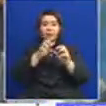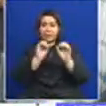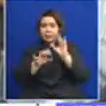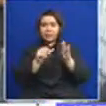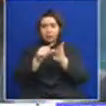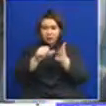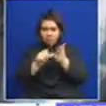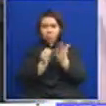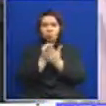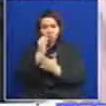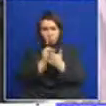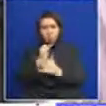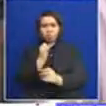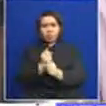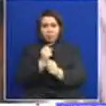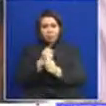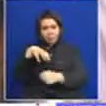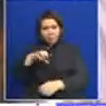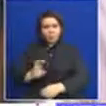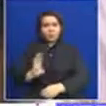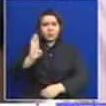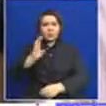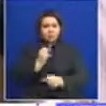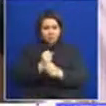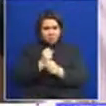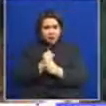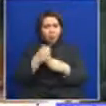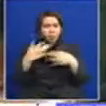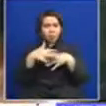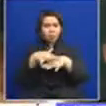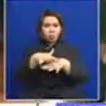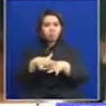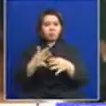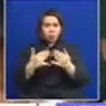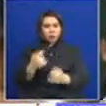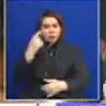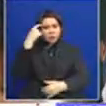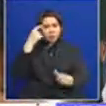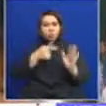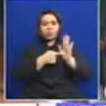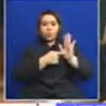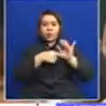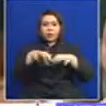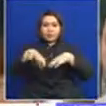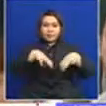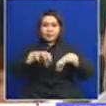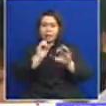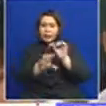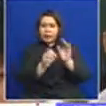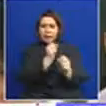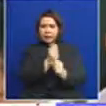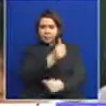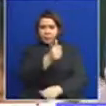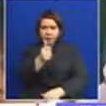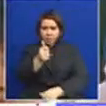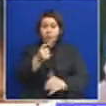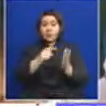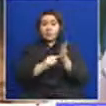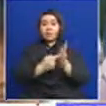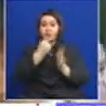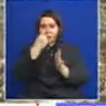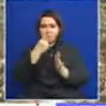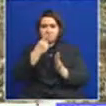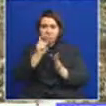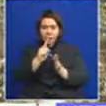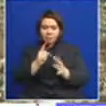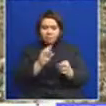ที่ถูกต้องที่ภาคเอกชนเข้ามาดำเนินการดังนั้นควรวางต้นแบบการบริหารจัดการขยะที่ดีโดยเริ่มต้นคัดแยกขยะ